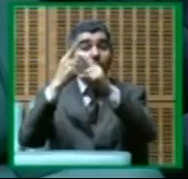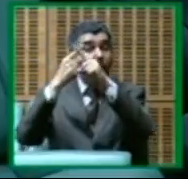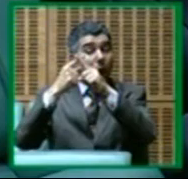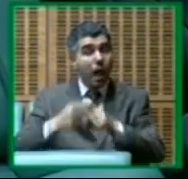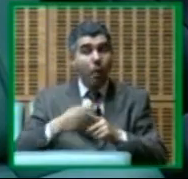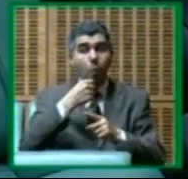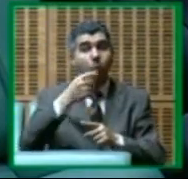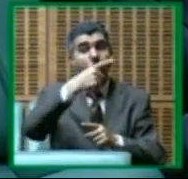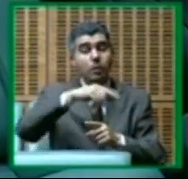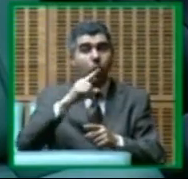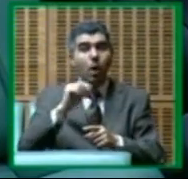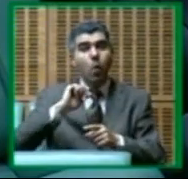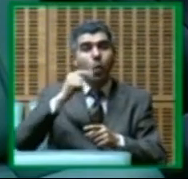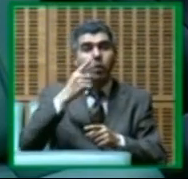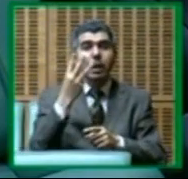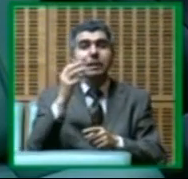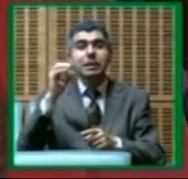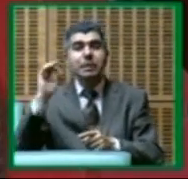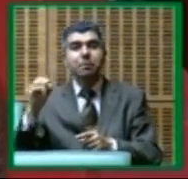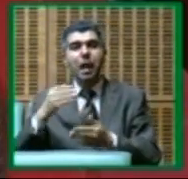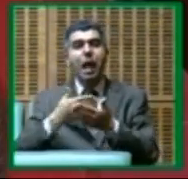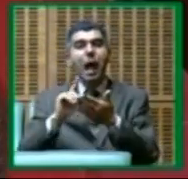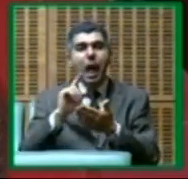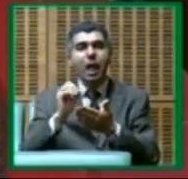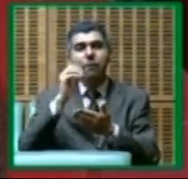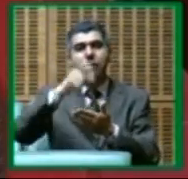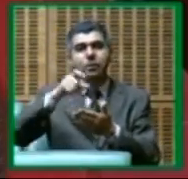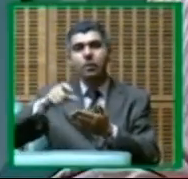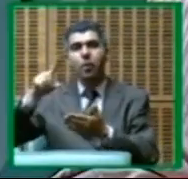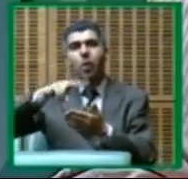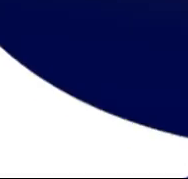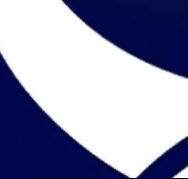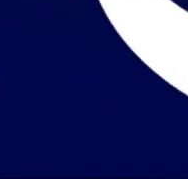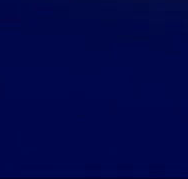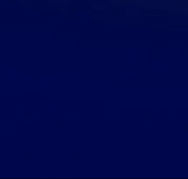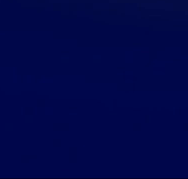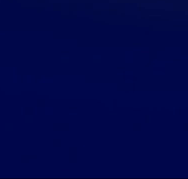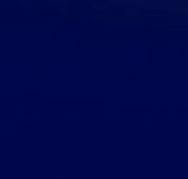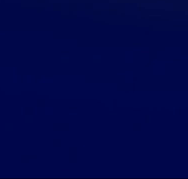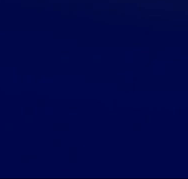الارقام وانما الجوده. 300,000 ولكن فبعثوا فيه واحد الجوده الممكنه، وشكرا.